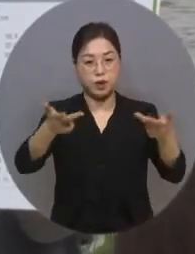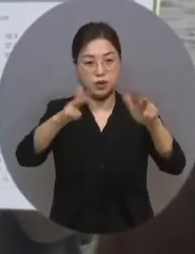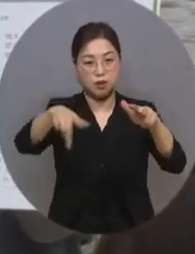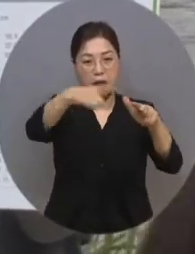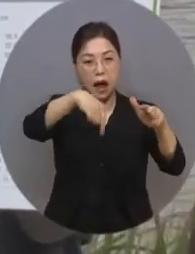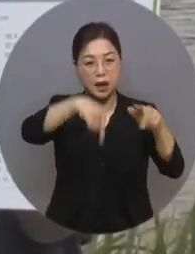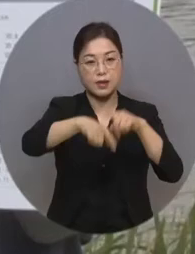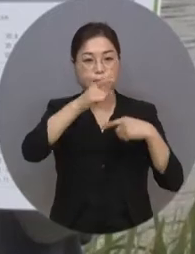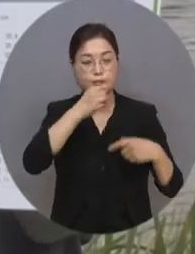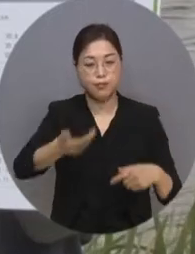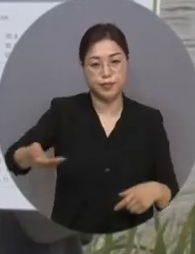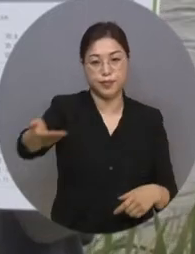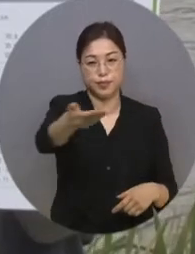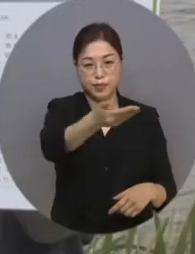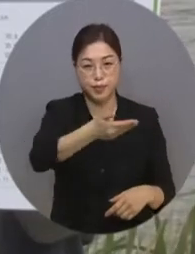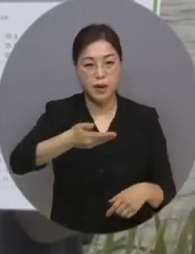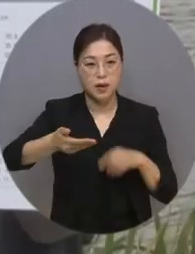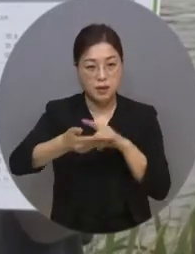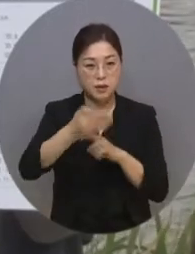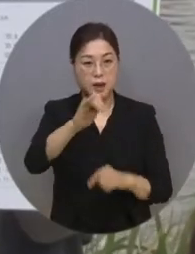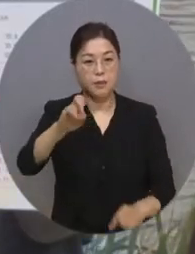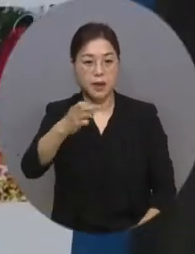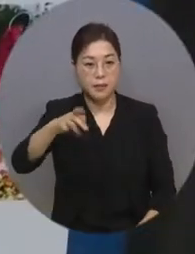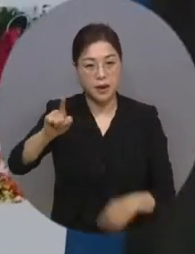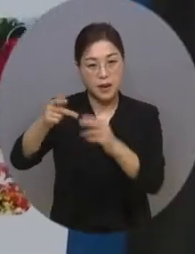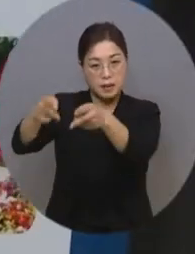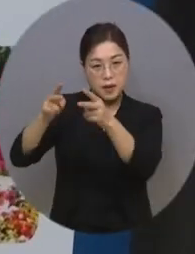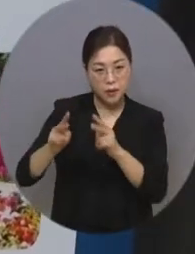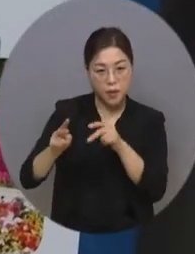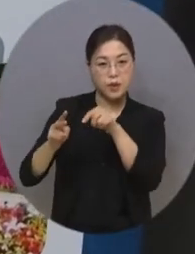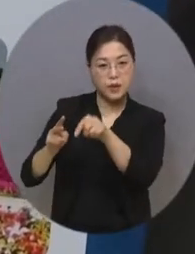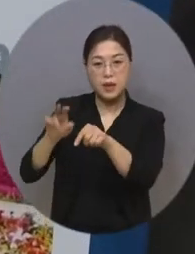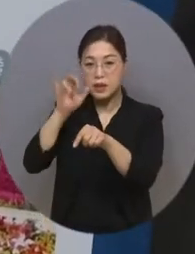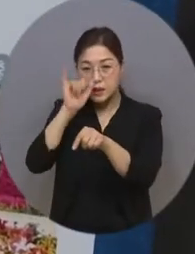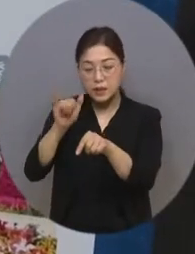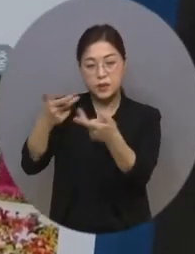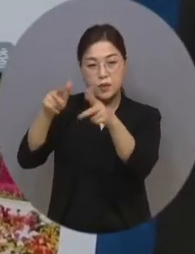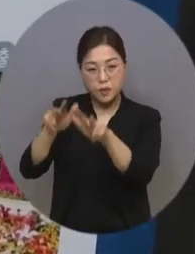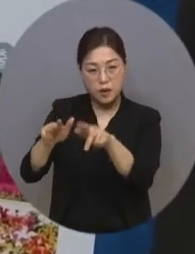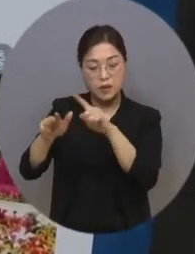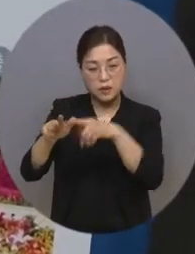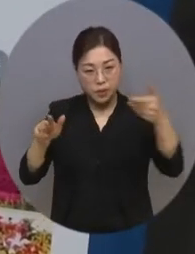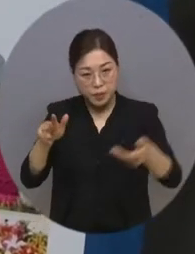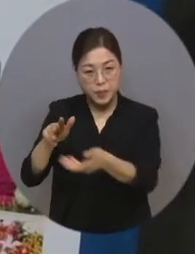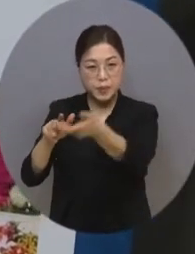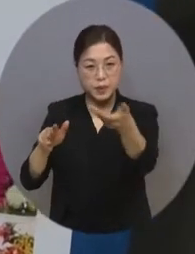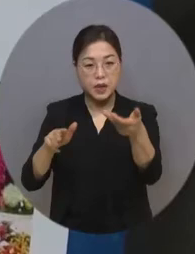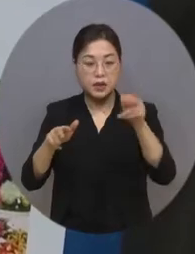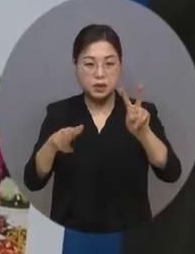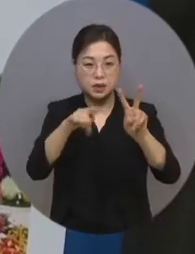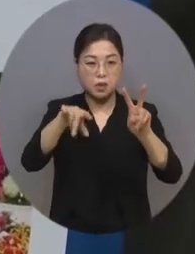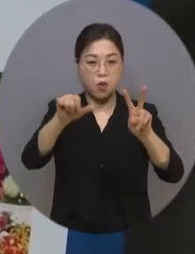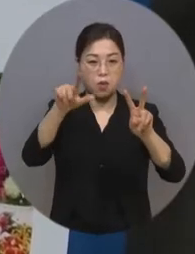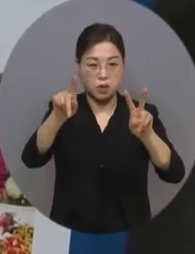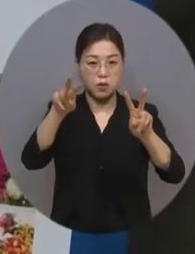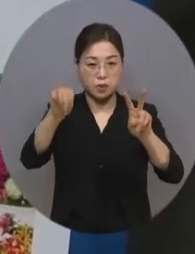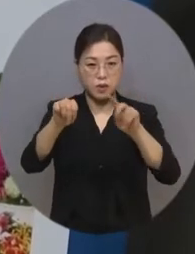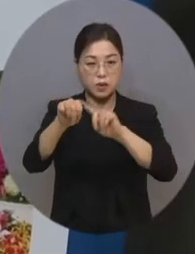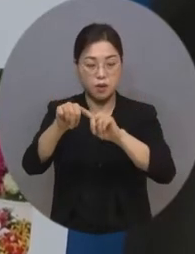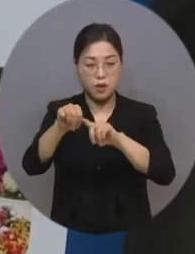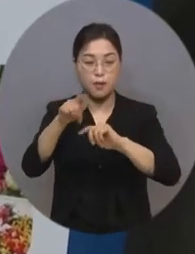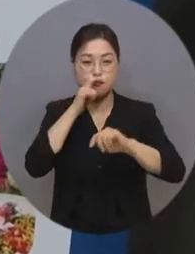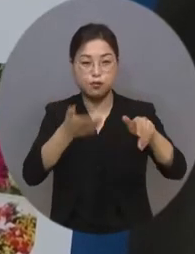호수정원 선착장부터 팔마대교 인근에 설치될 테라스 가든에 이르는 편도 2.5km 길이의 물기를 탔고